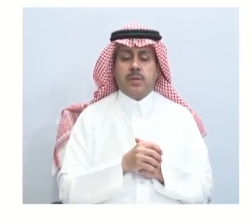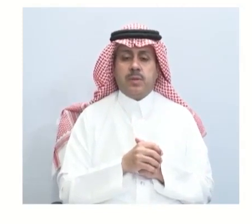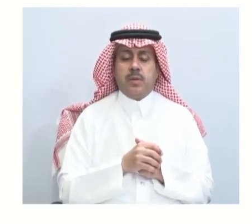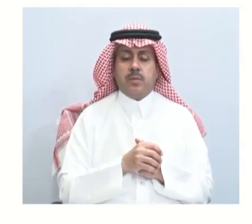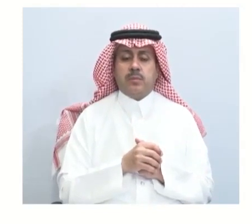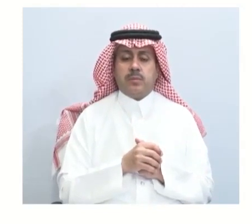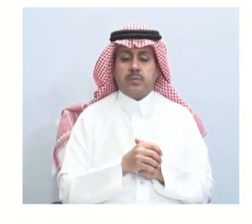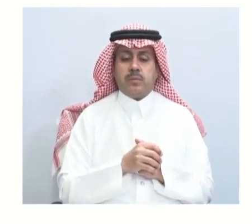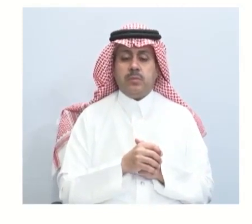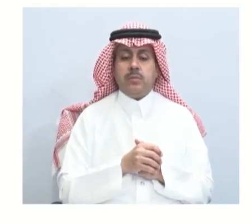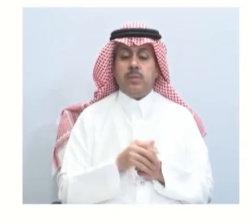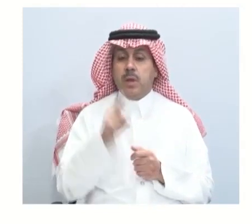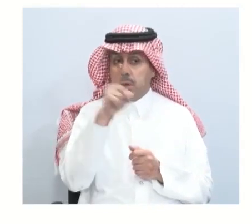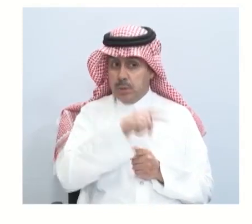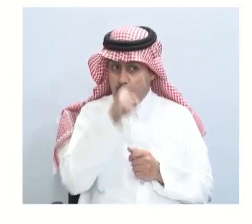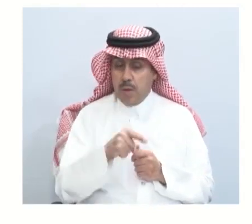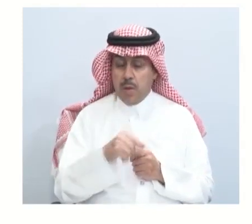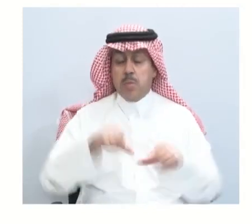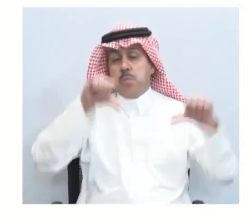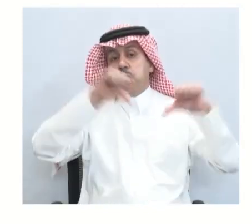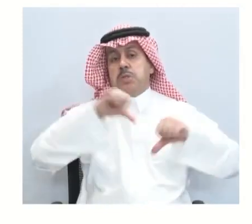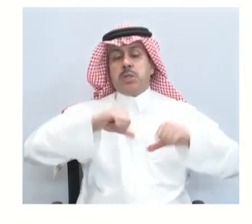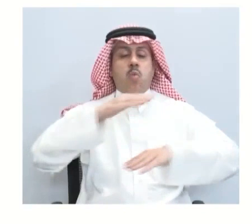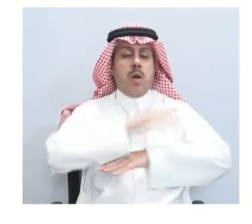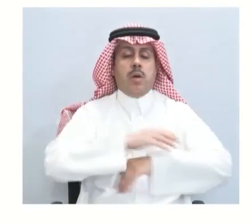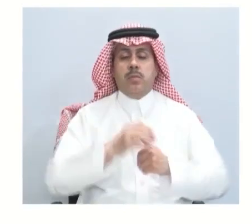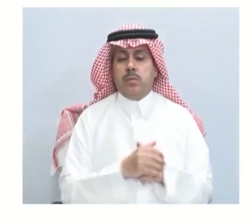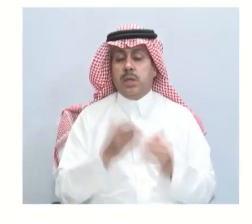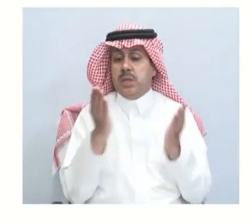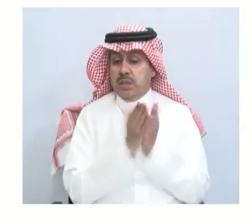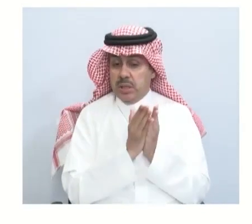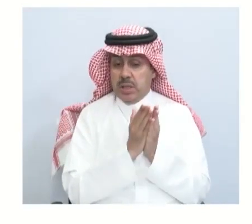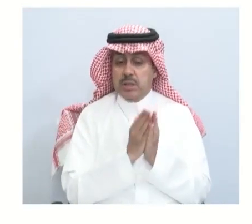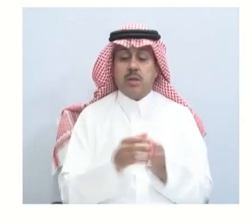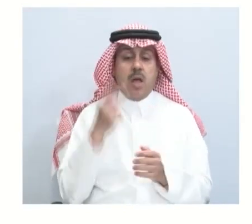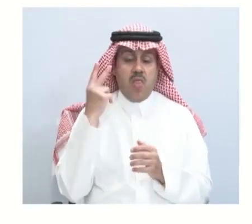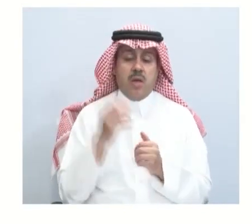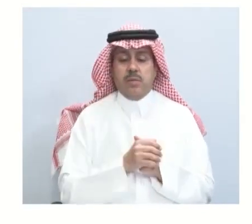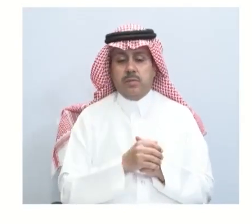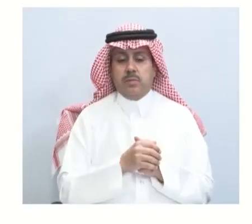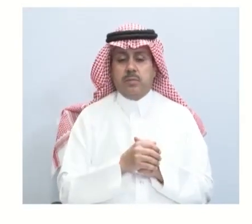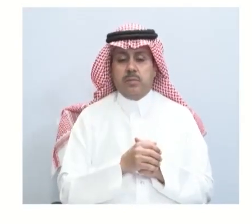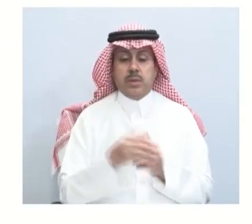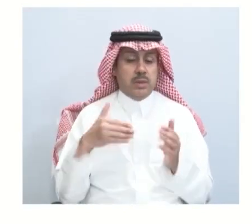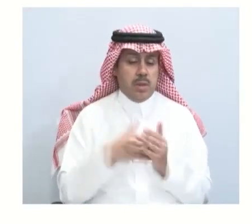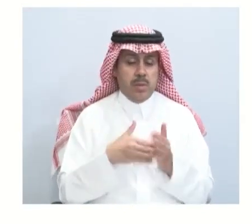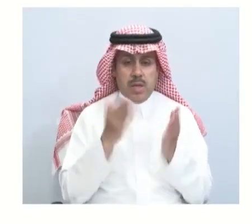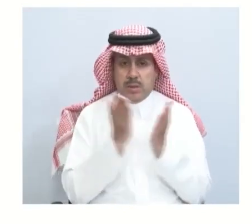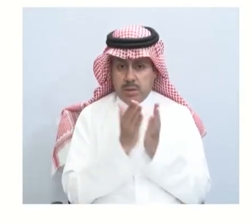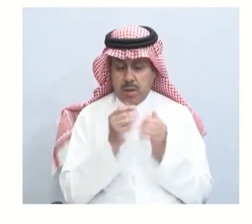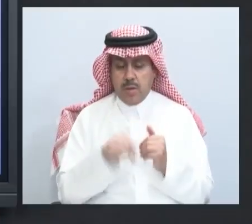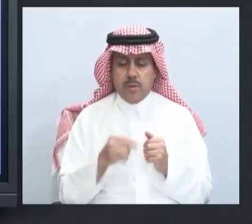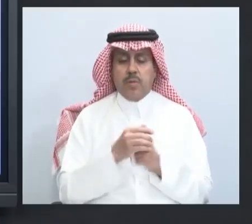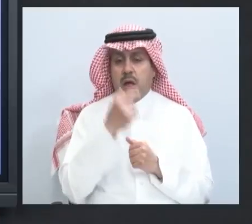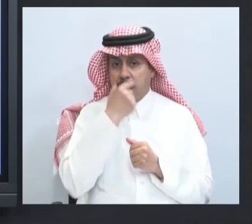درس اليوم التحذير مساو الاخلاق وكان درسنا هو الدرس الثاني وبذلك نكون قد اتينا على